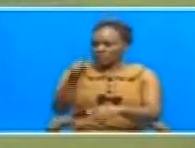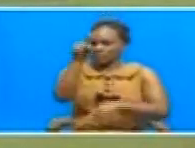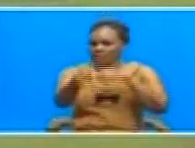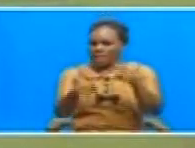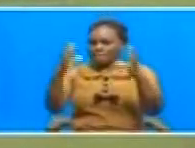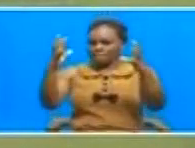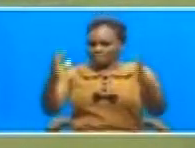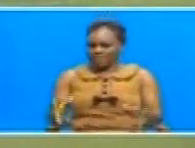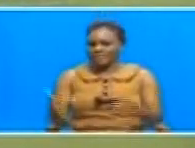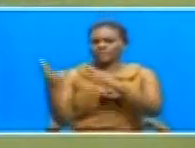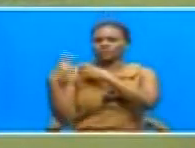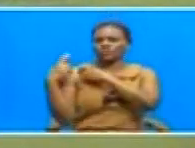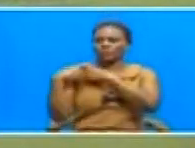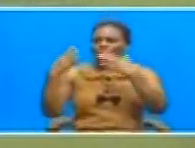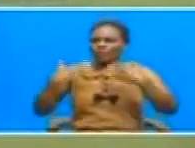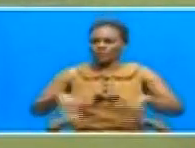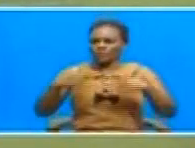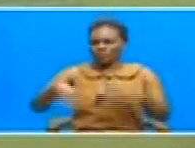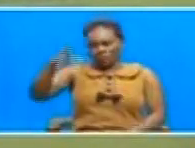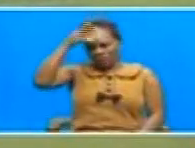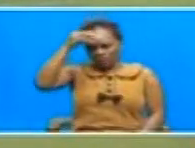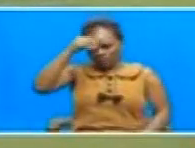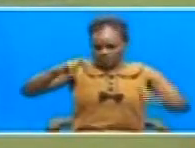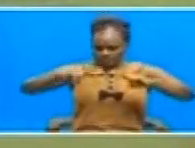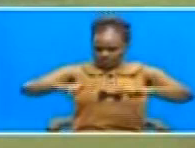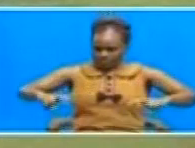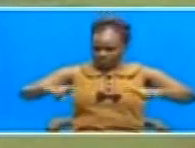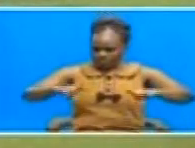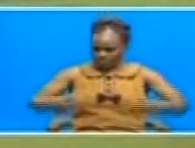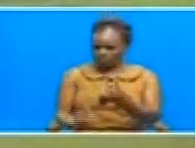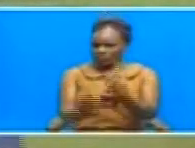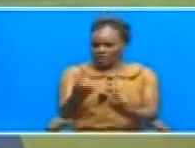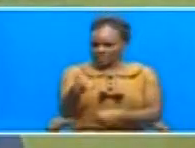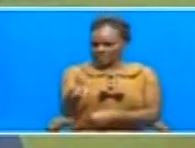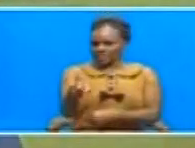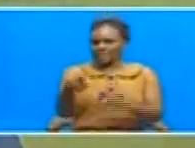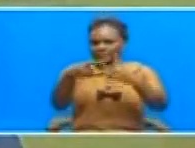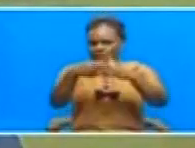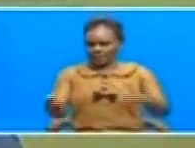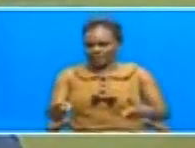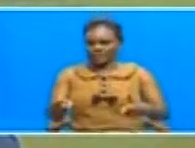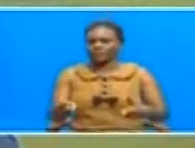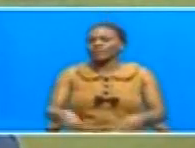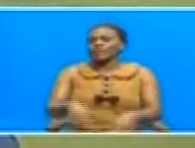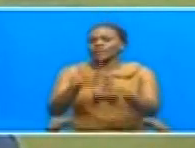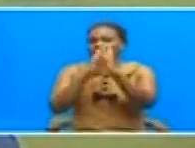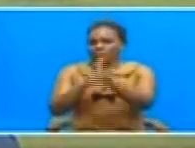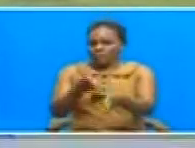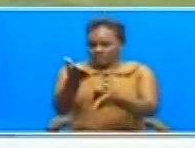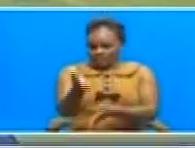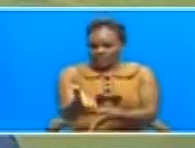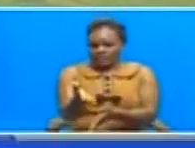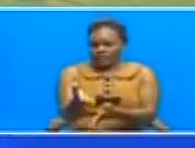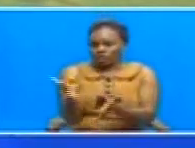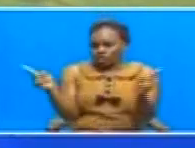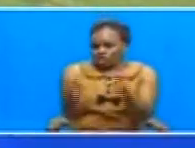kimelaumiwa pakubwa na wadau katika sekta ya elimu, huku uchunguzi kuhusiana na kisa hiki ukiendelea. Mtazamaji, taarifa hiyo inakujia